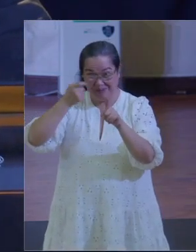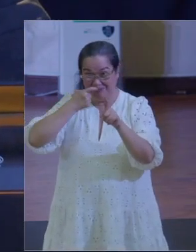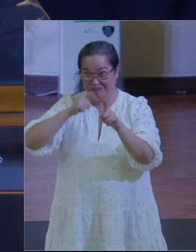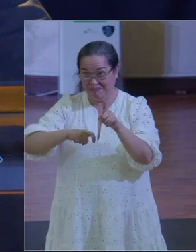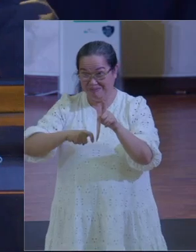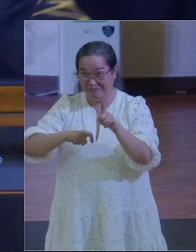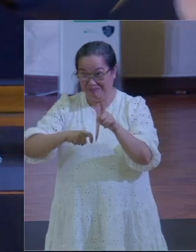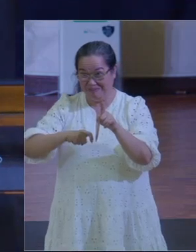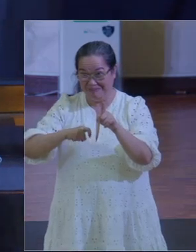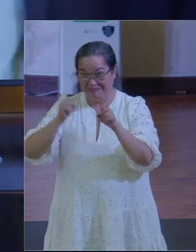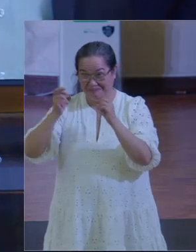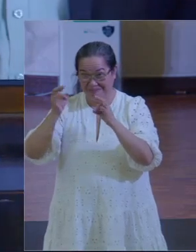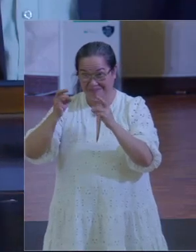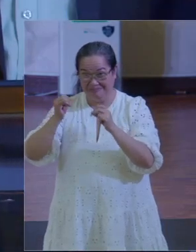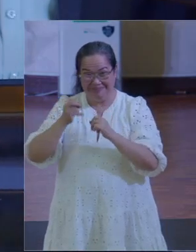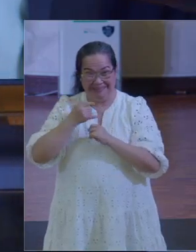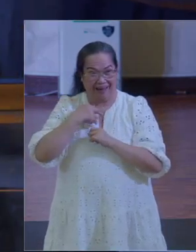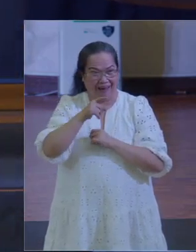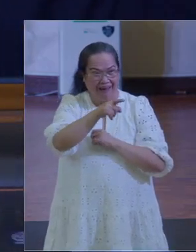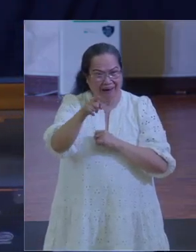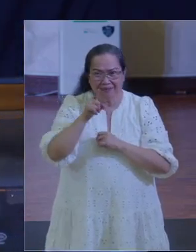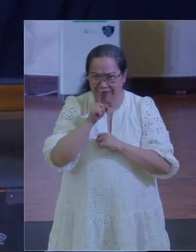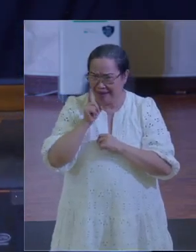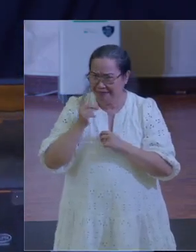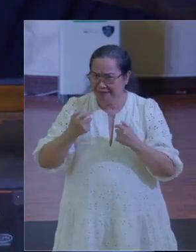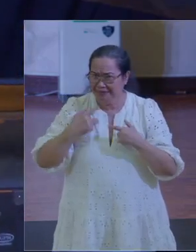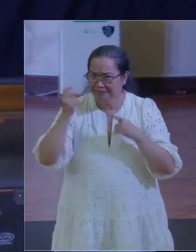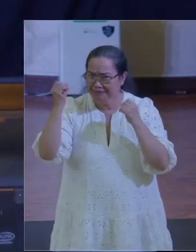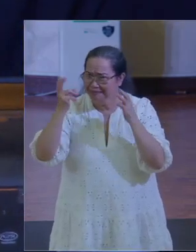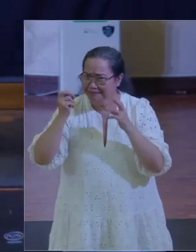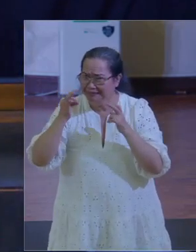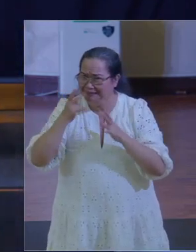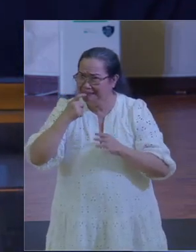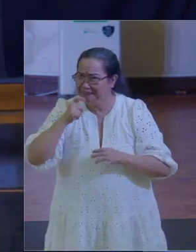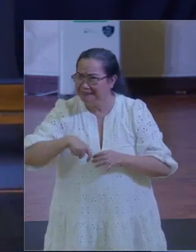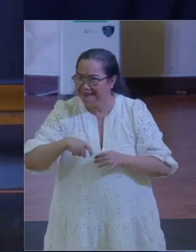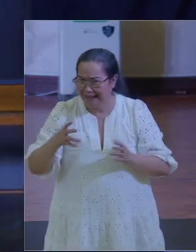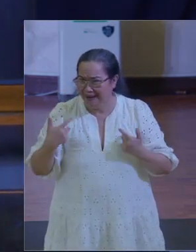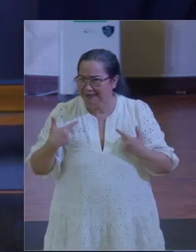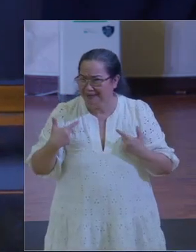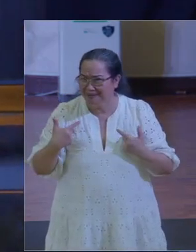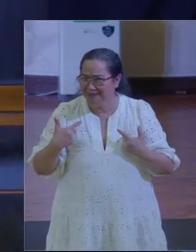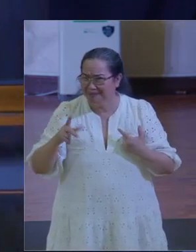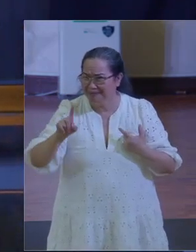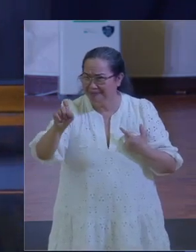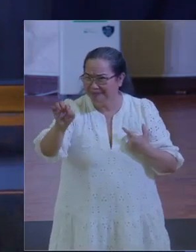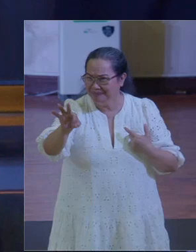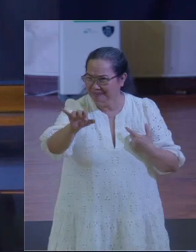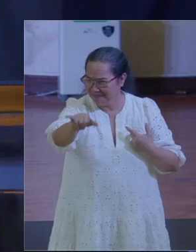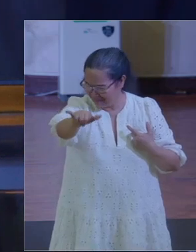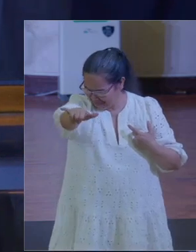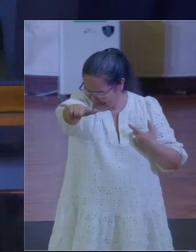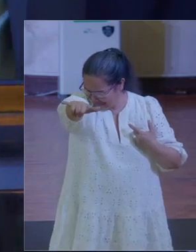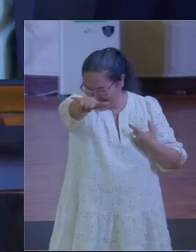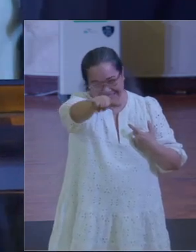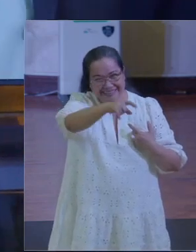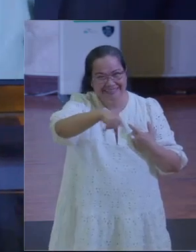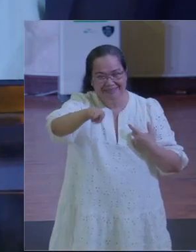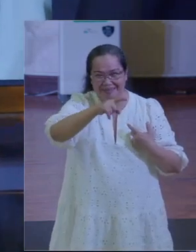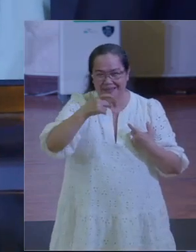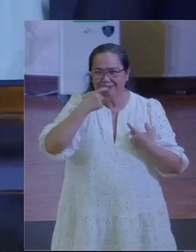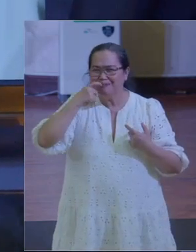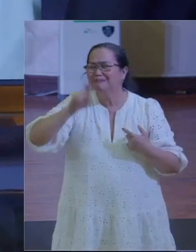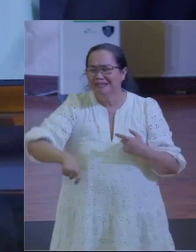Di ba, yung meron nga pong isang meeting na may isang tayong leader of the land, nagsalita siya,